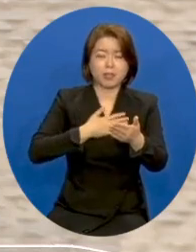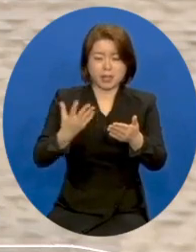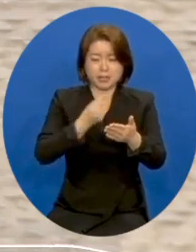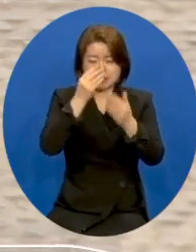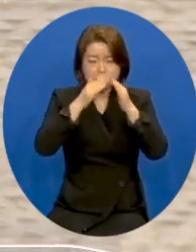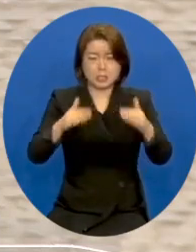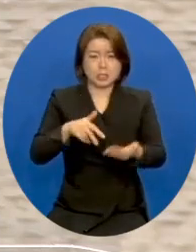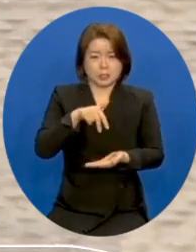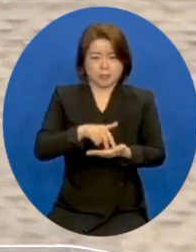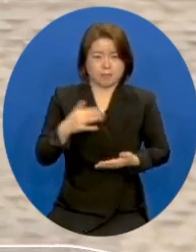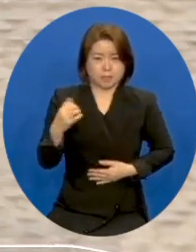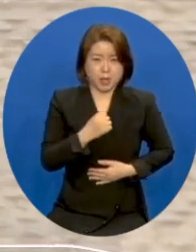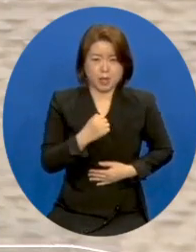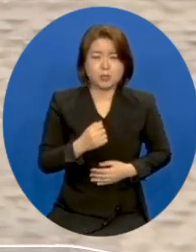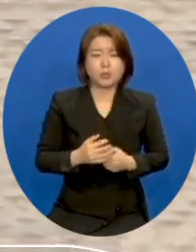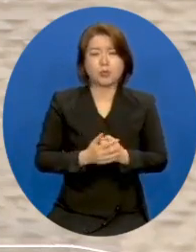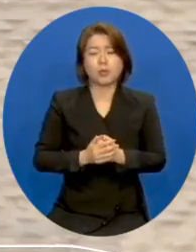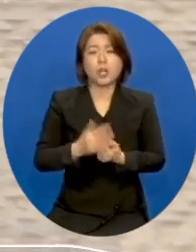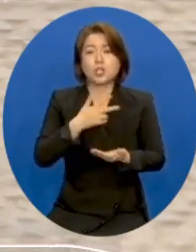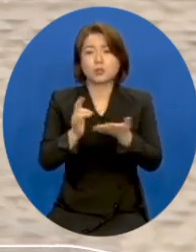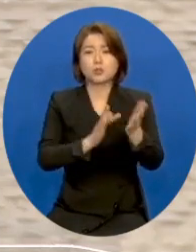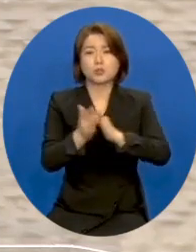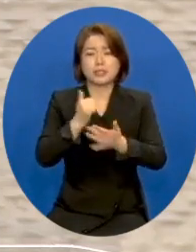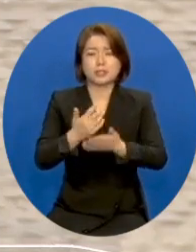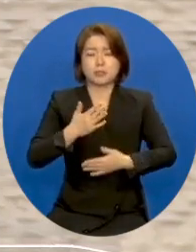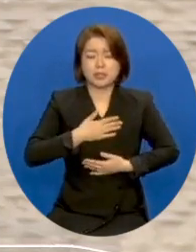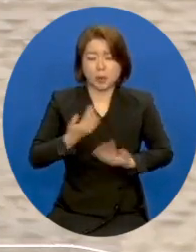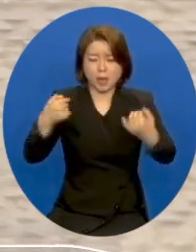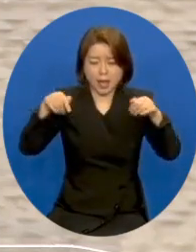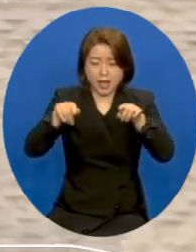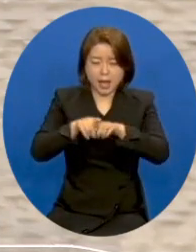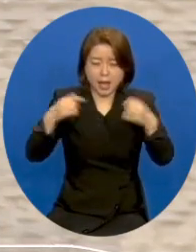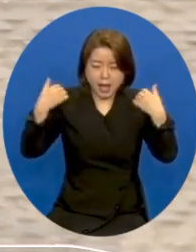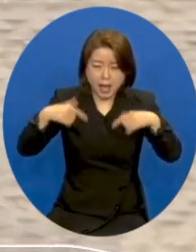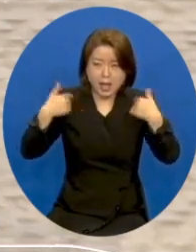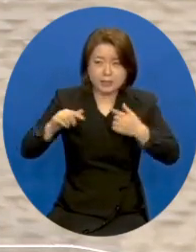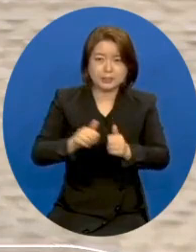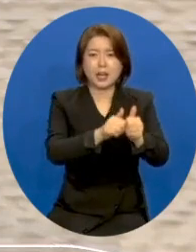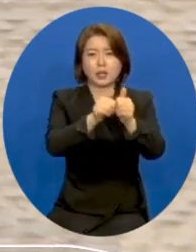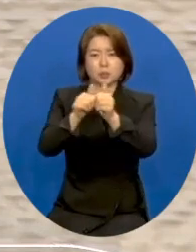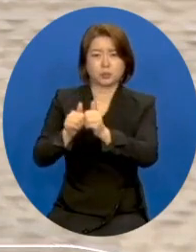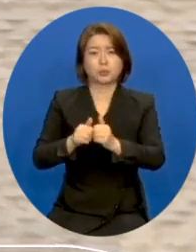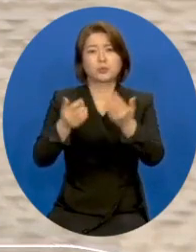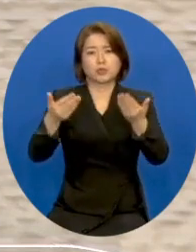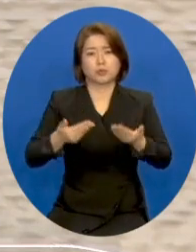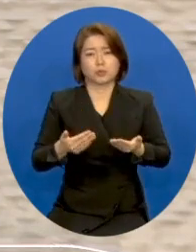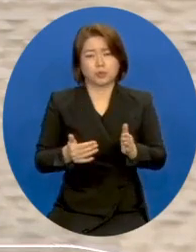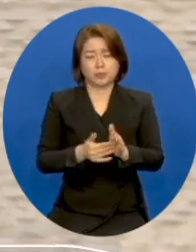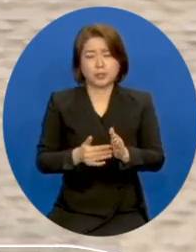것, 주 예수님은 우리와 늘 함께 계시고 동행해 주신다는 것입니다.